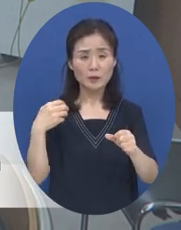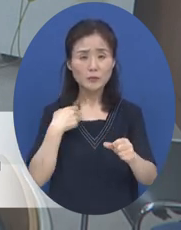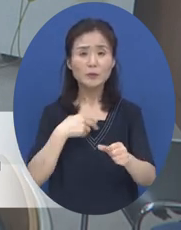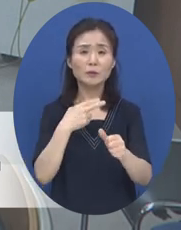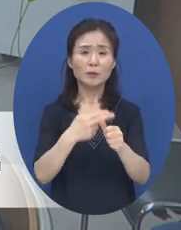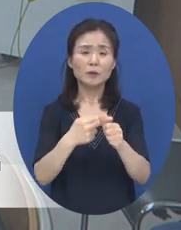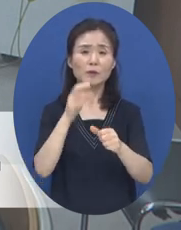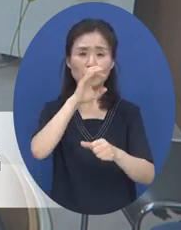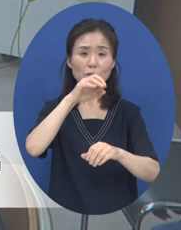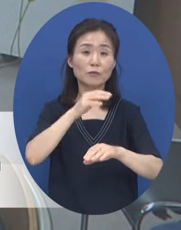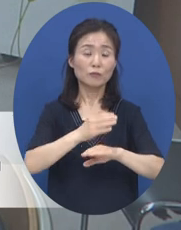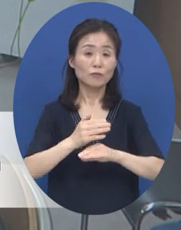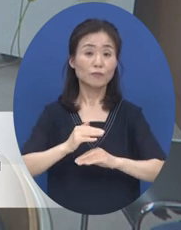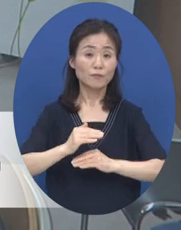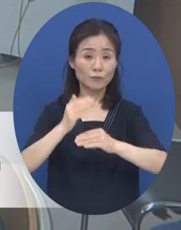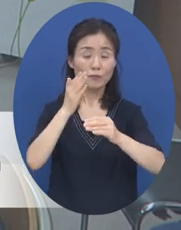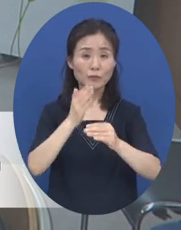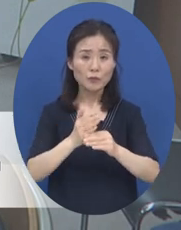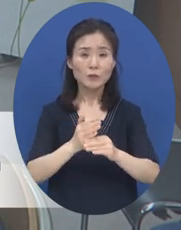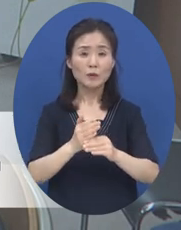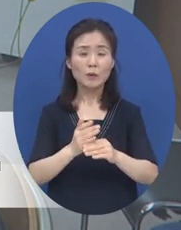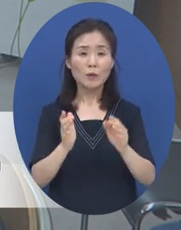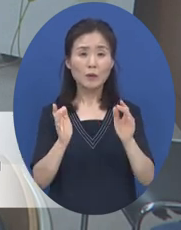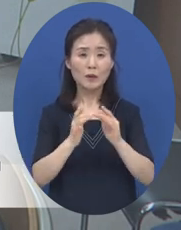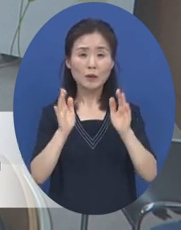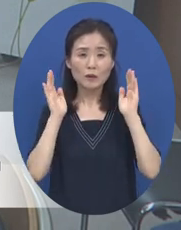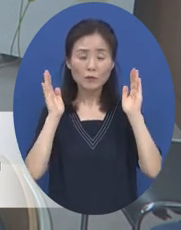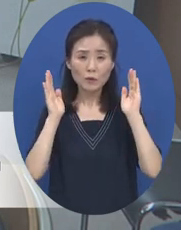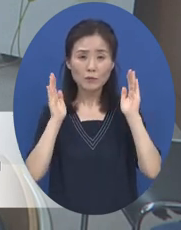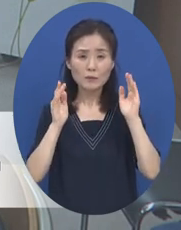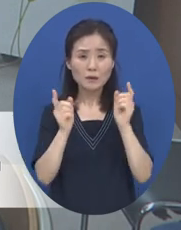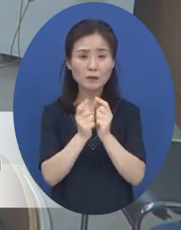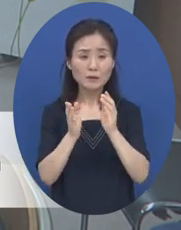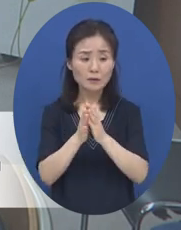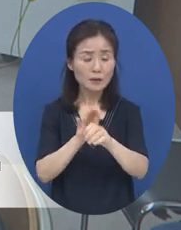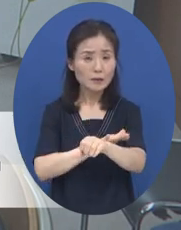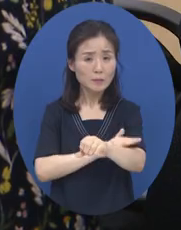중인데요. 온라인 수업부터 현장 실습까지의 과정을 따라가 봤습니다.